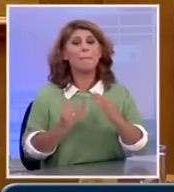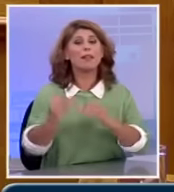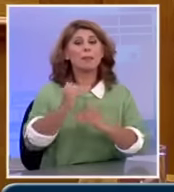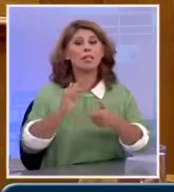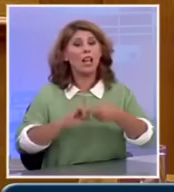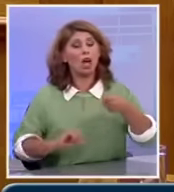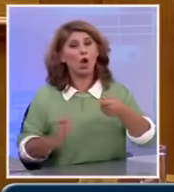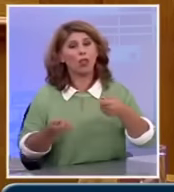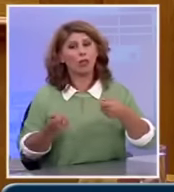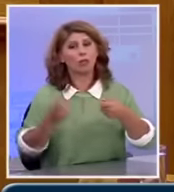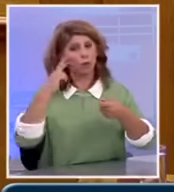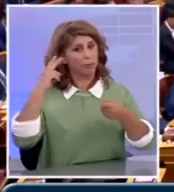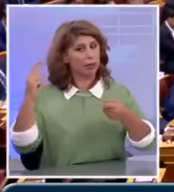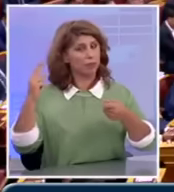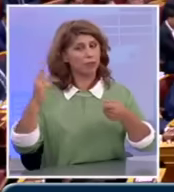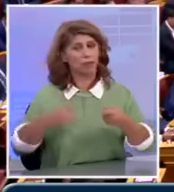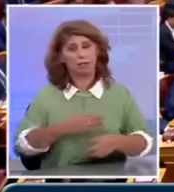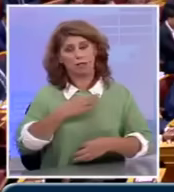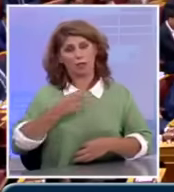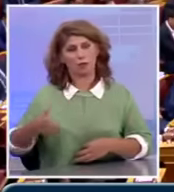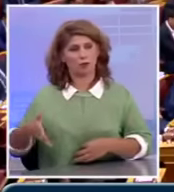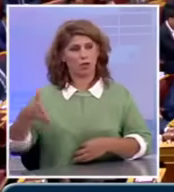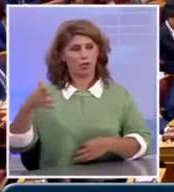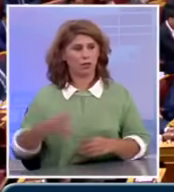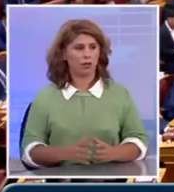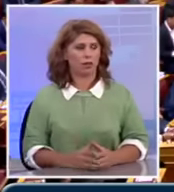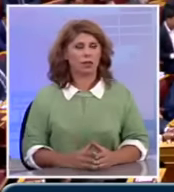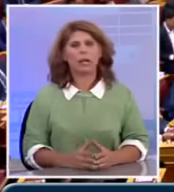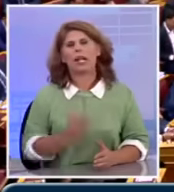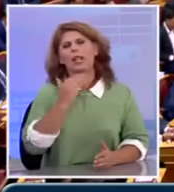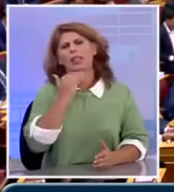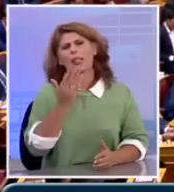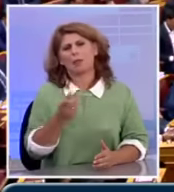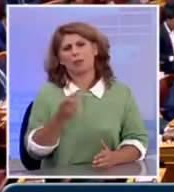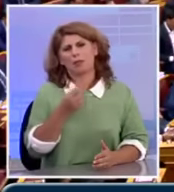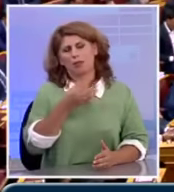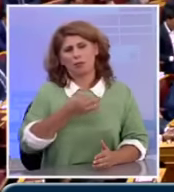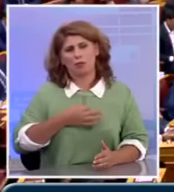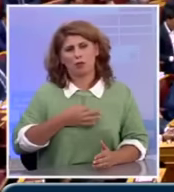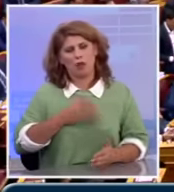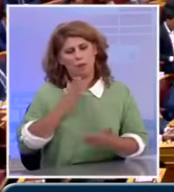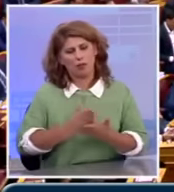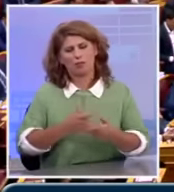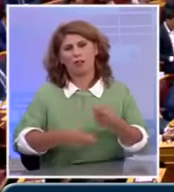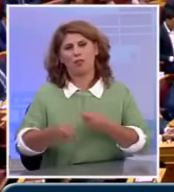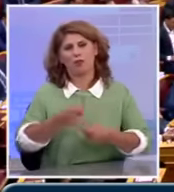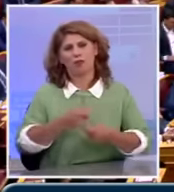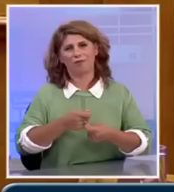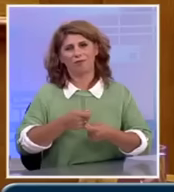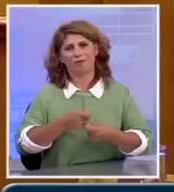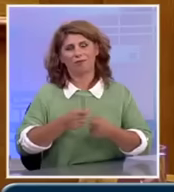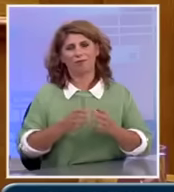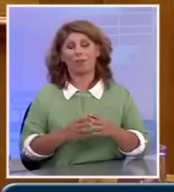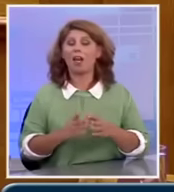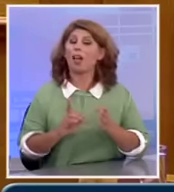θα κάνουμε στα πανεπιστήμια κύριε μητσοτάκη δεν μπορεί να το καθορίζει αποκλειστικά η αγορά